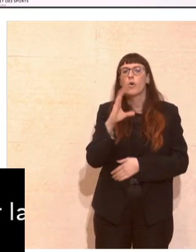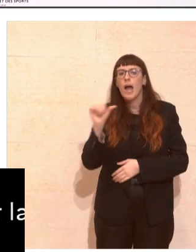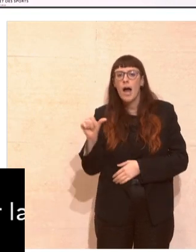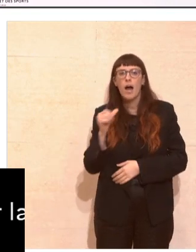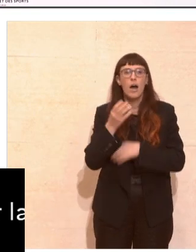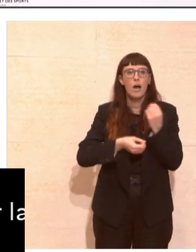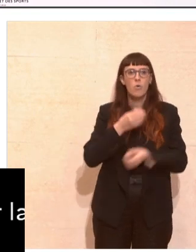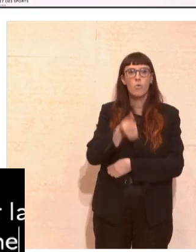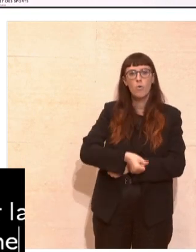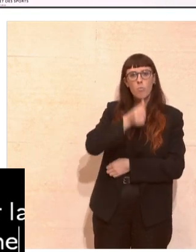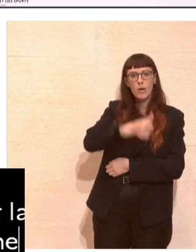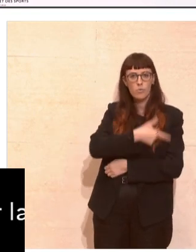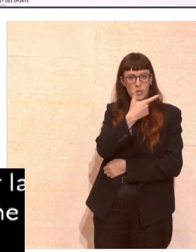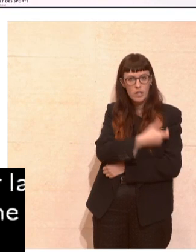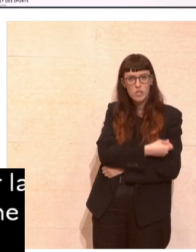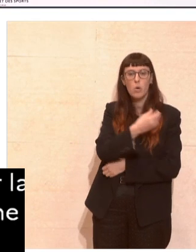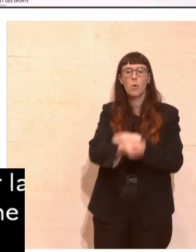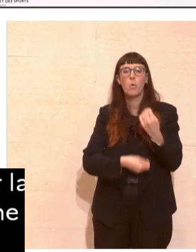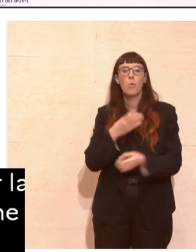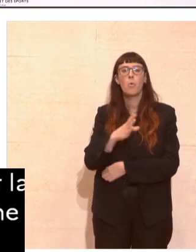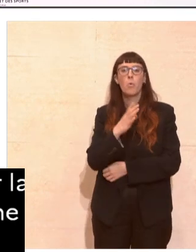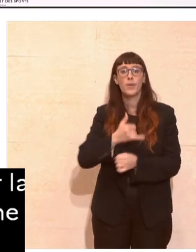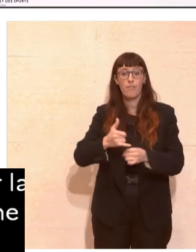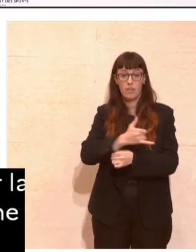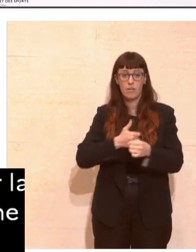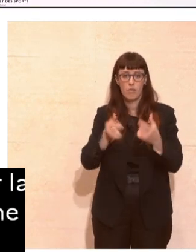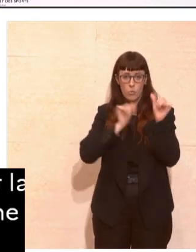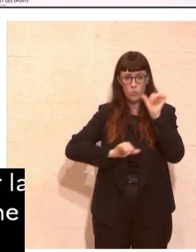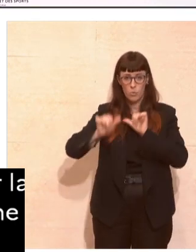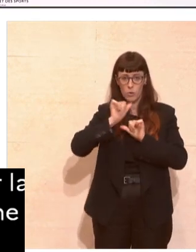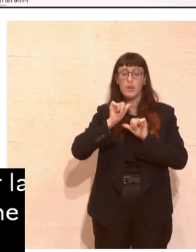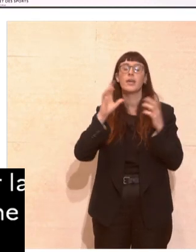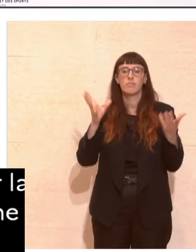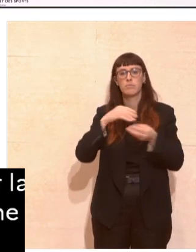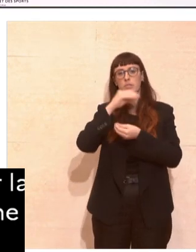boissons énergisantes et du café. Et il y a aussi cette utilisation des écrans.